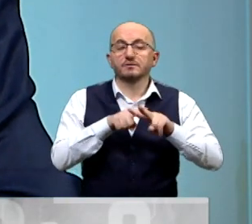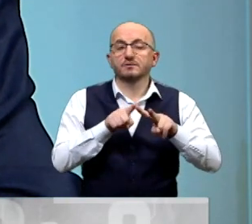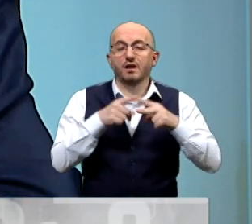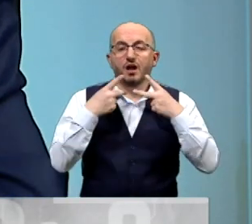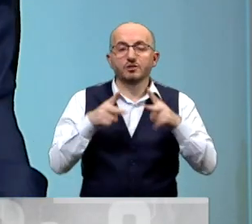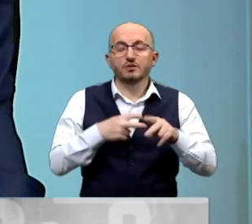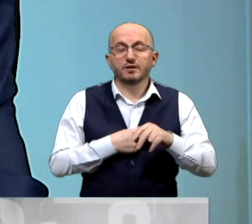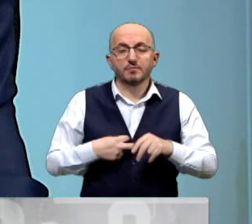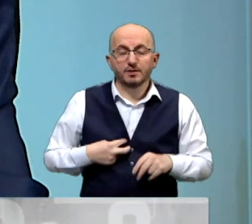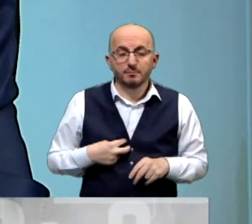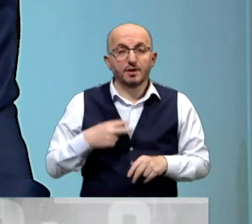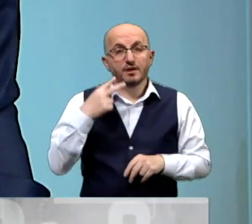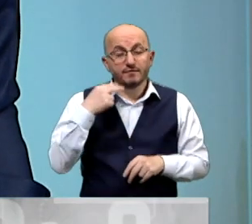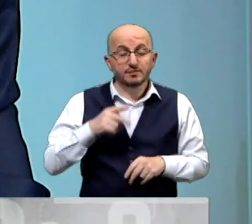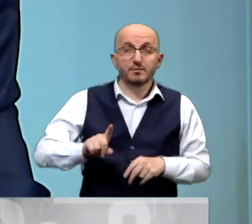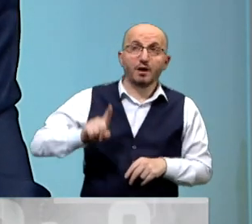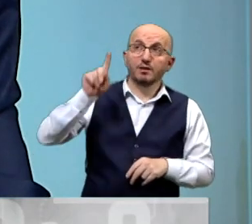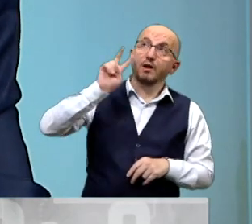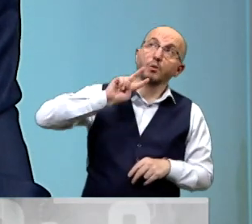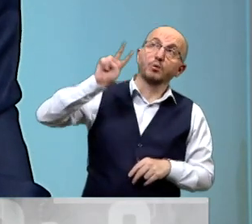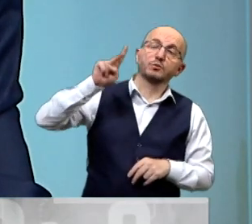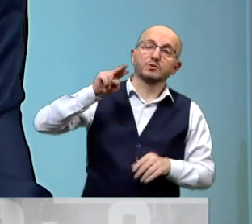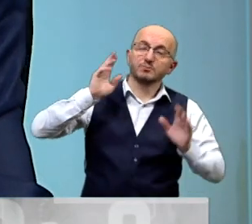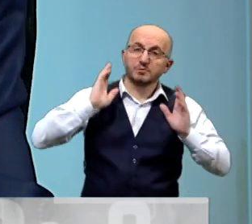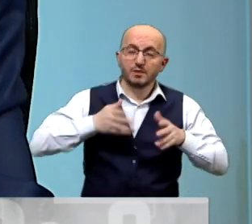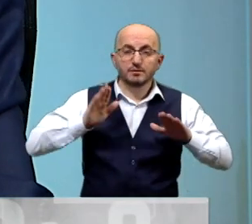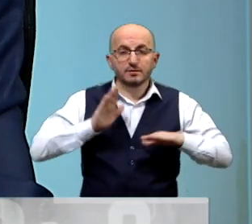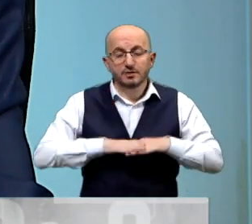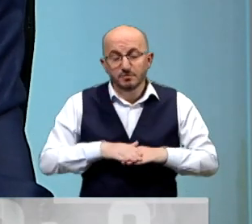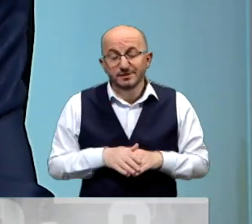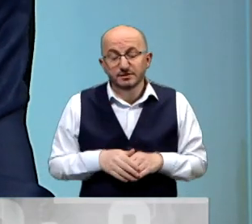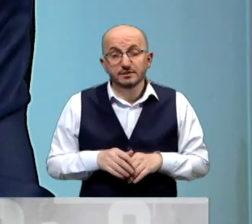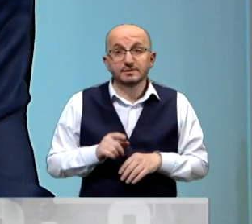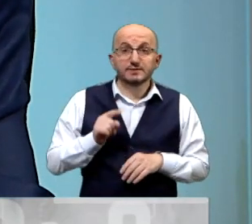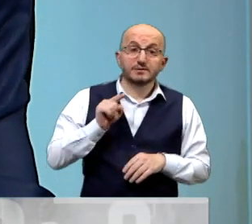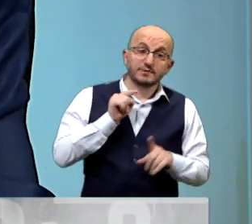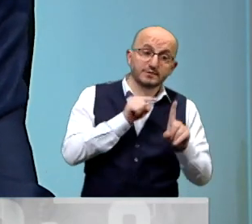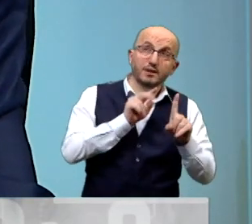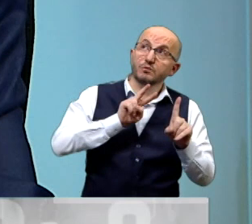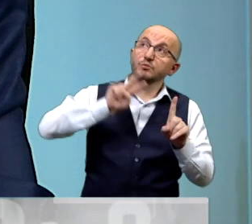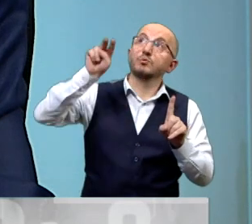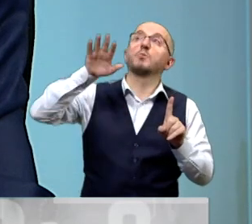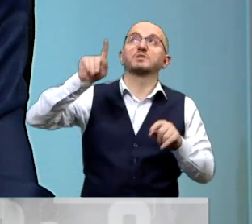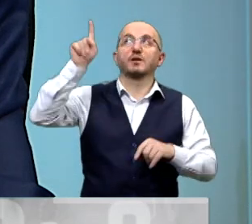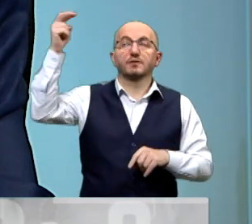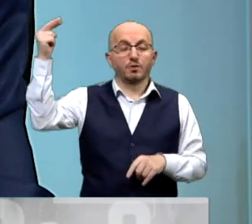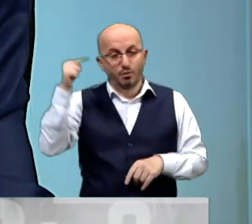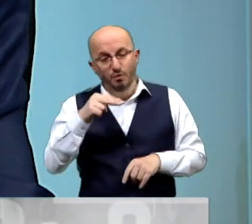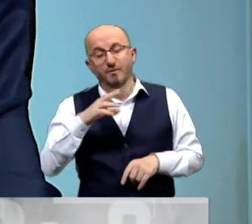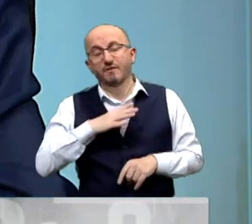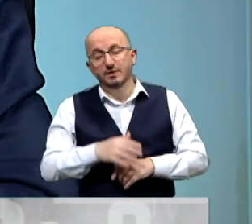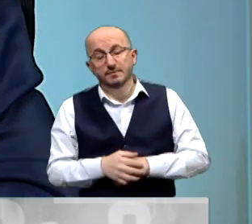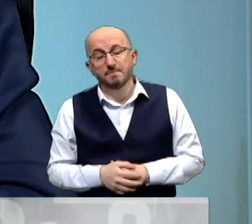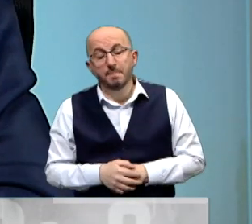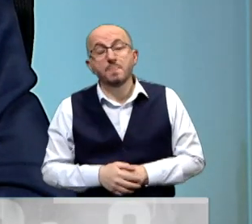Peygamberimiz diyor ki; Allah'ı görür gibi ibadet etmendir insan Zira sen onu görmesen de o seni namazda